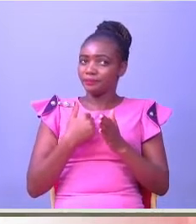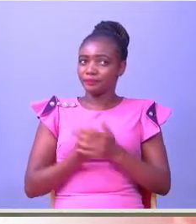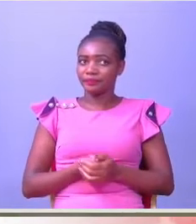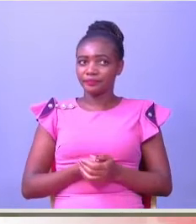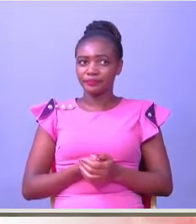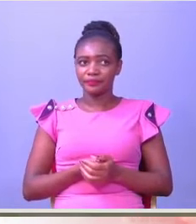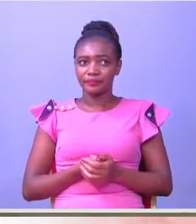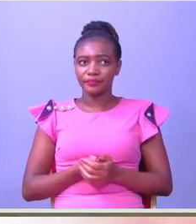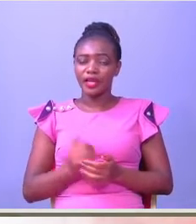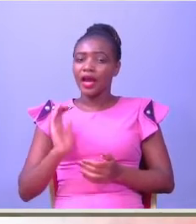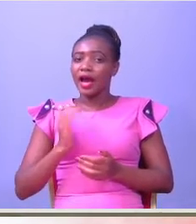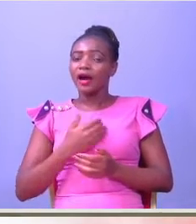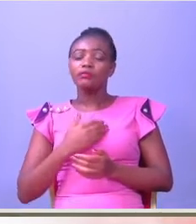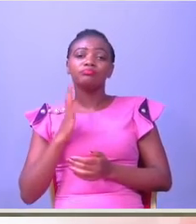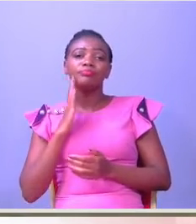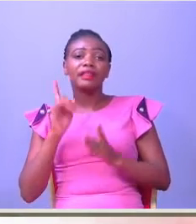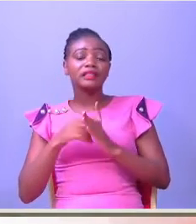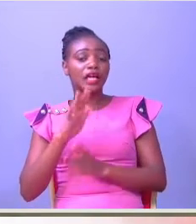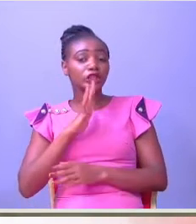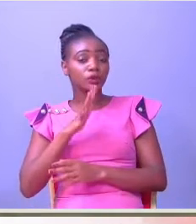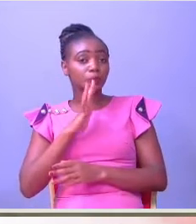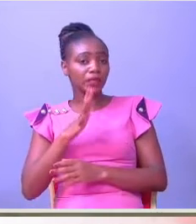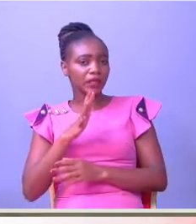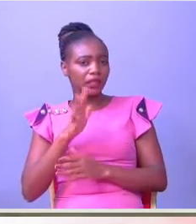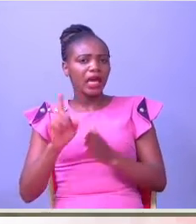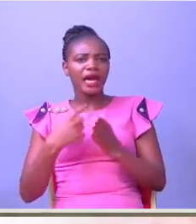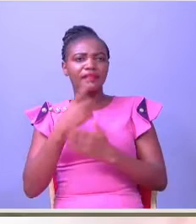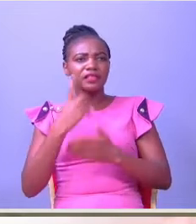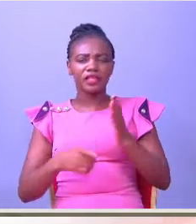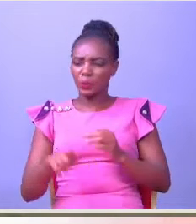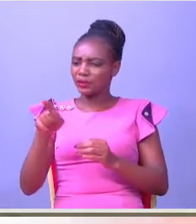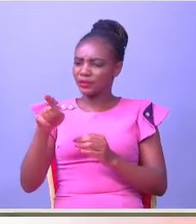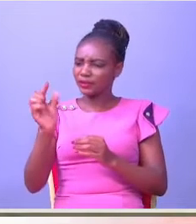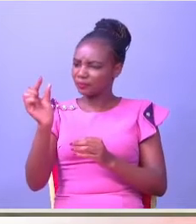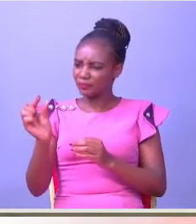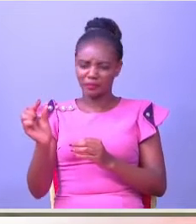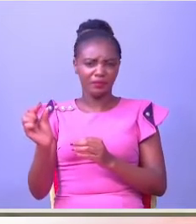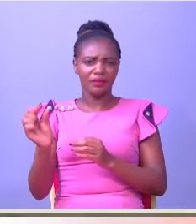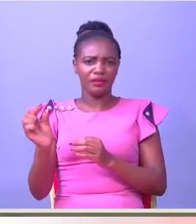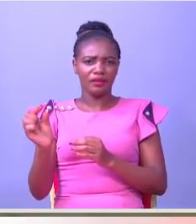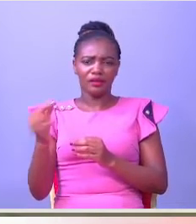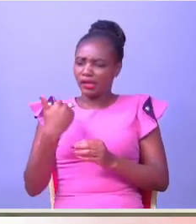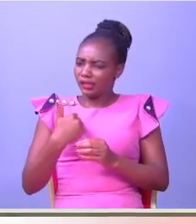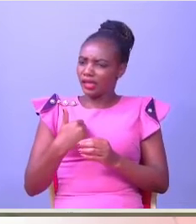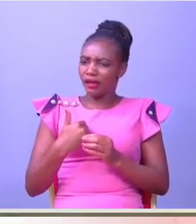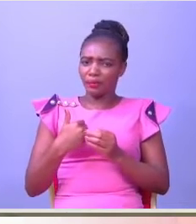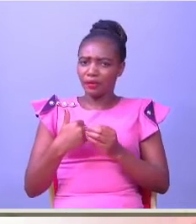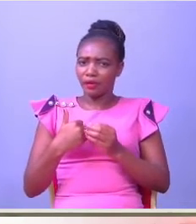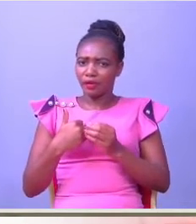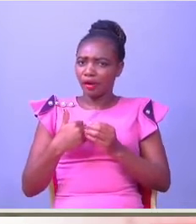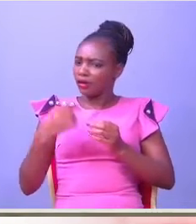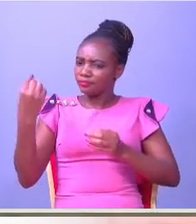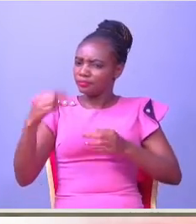mama yetu akaanza kuambia, "Msamie mimi ni msi mchawi. Sijai kuroga mtu." Uye mtoto wacha